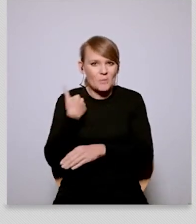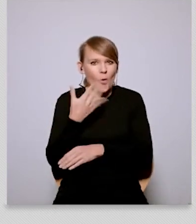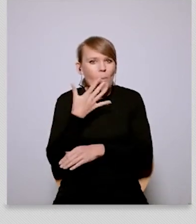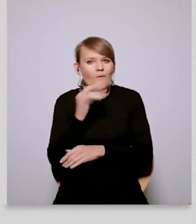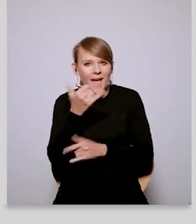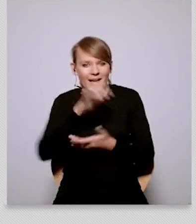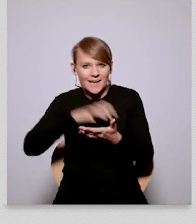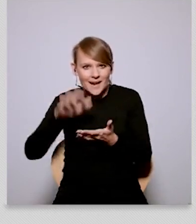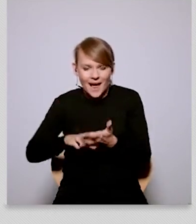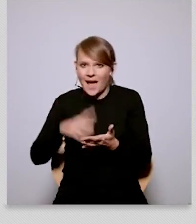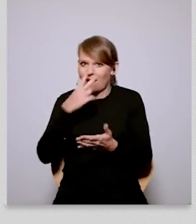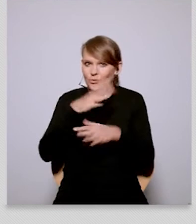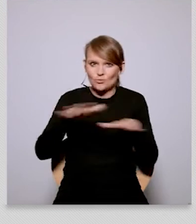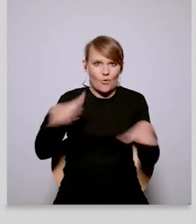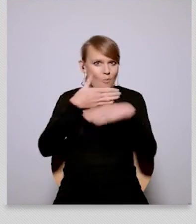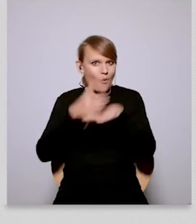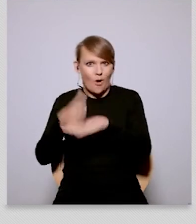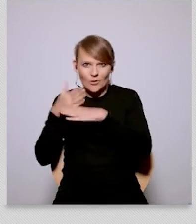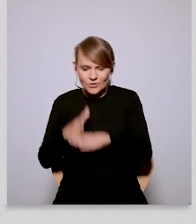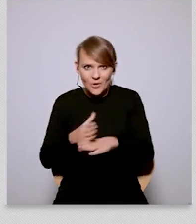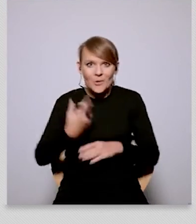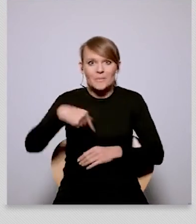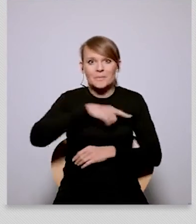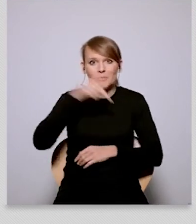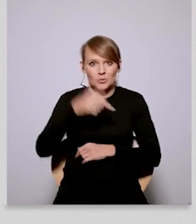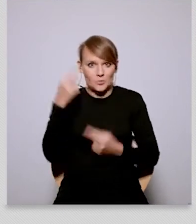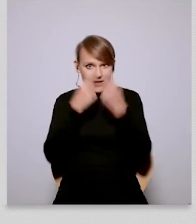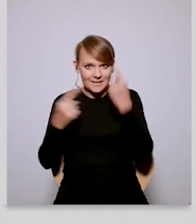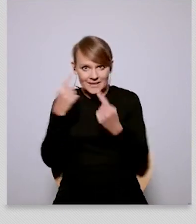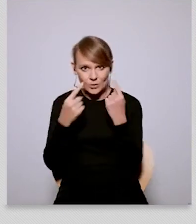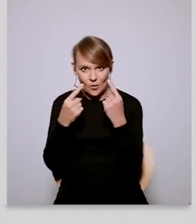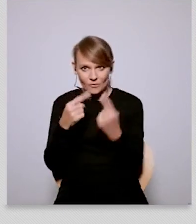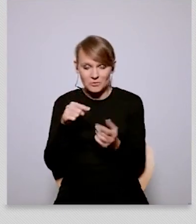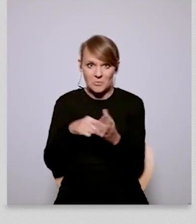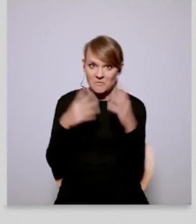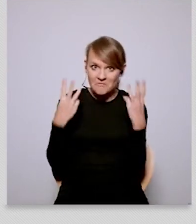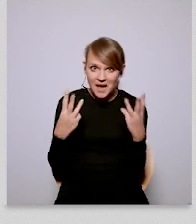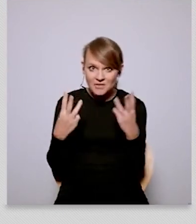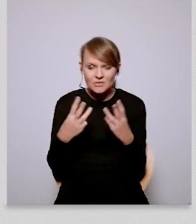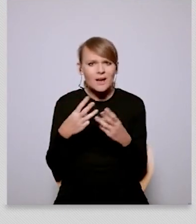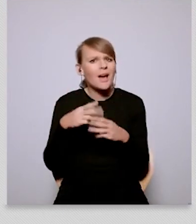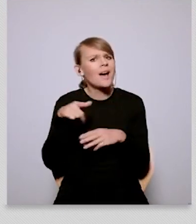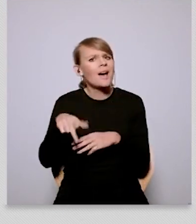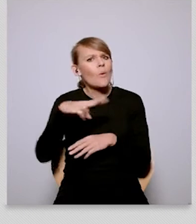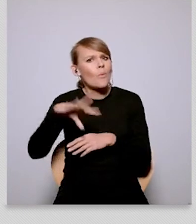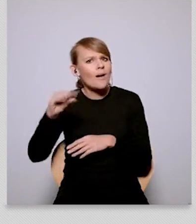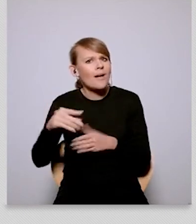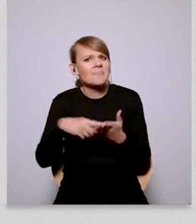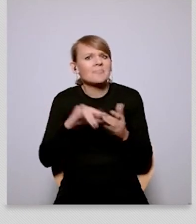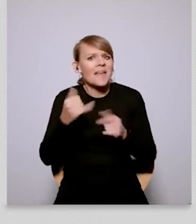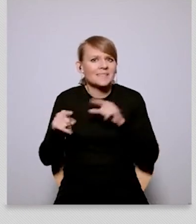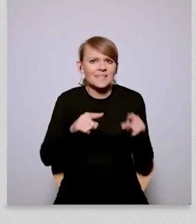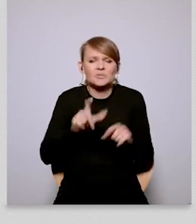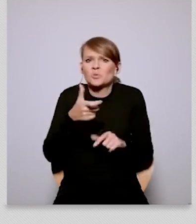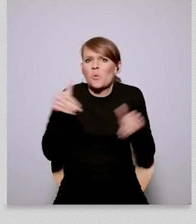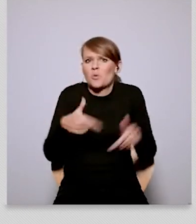wyjścia to jest coś z czym musimy się zmierzyć i musimy się zastanowić czy ma to znaczenie jakie to ma znaczenie na szczeblu unijnym co możemy z tym zrobić w